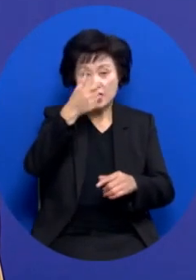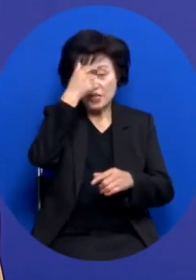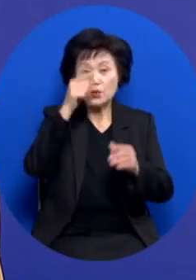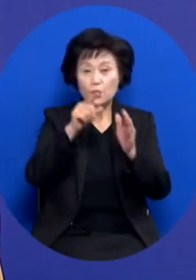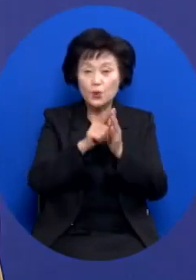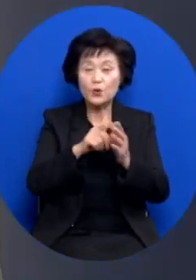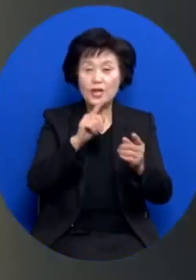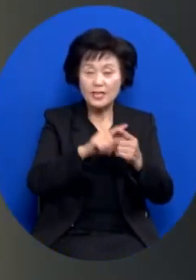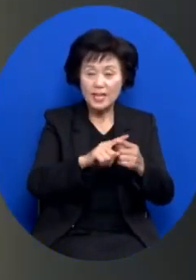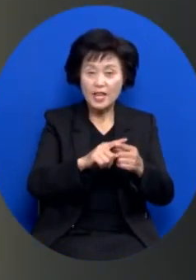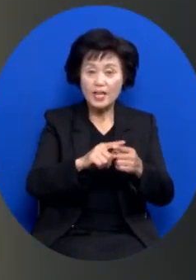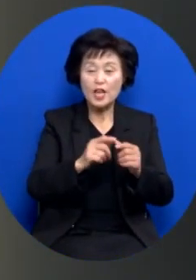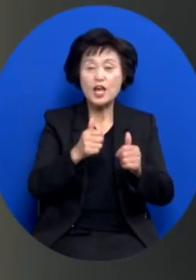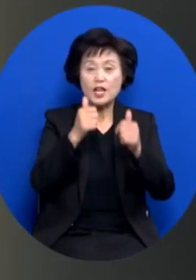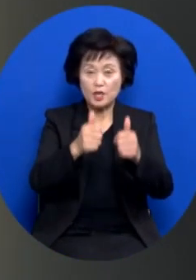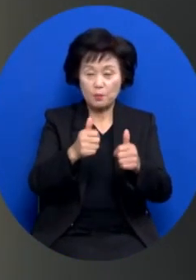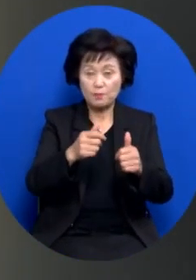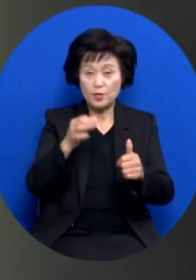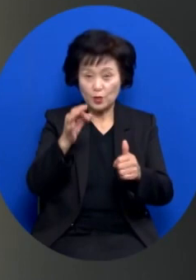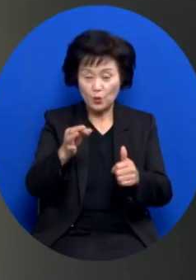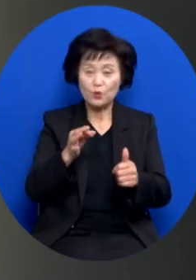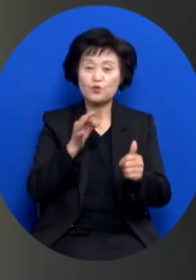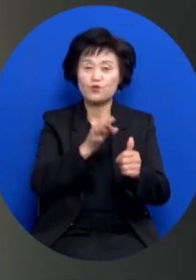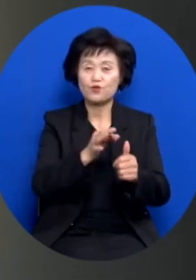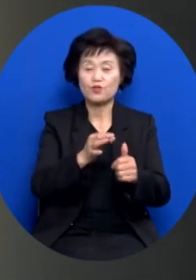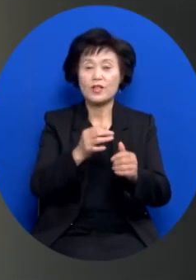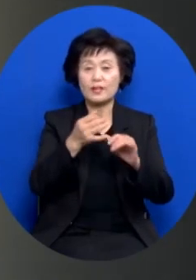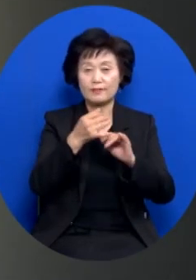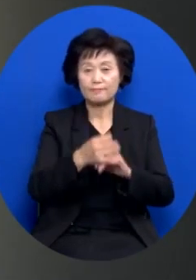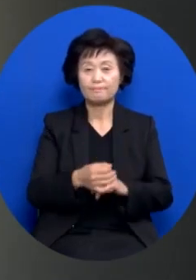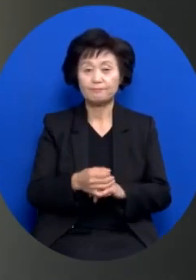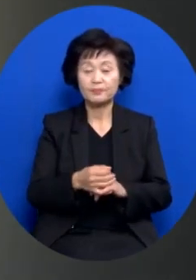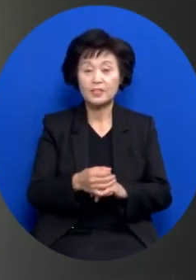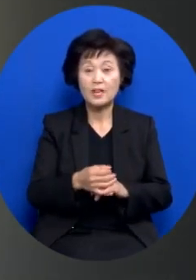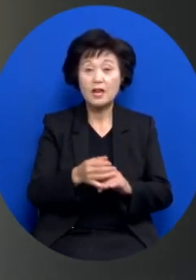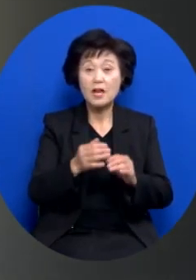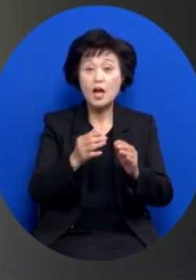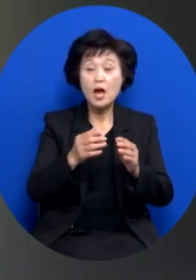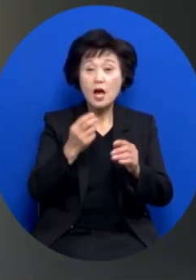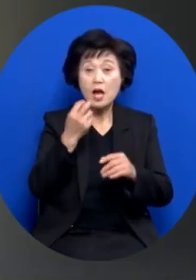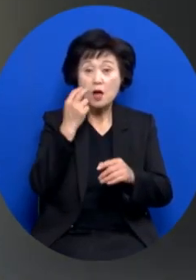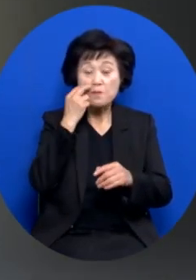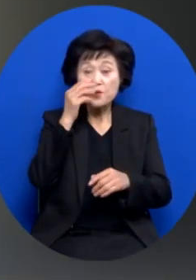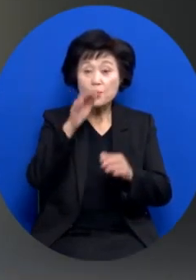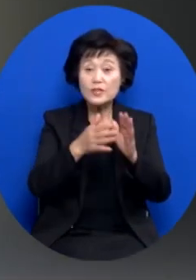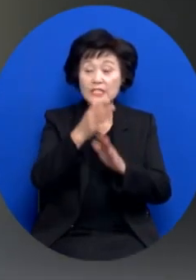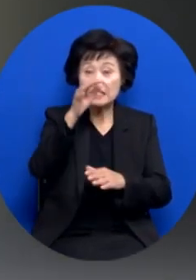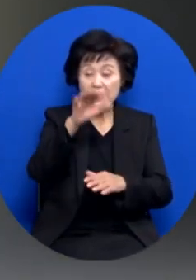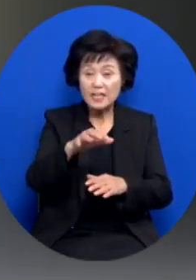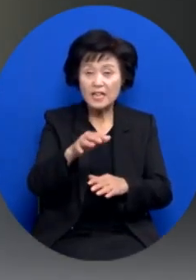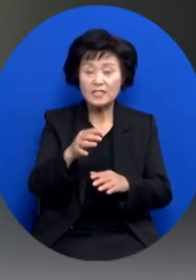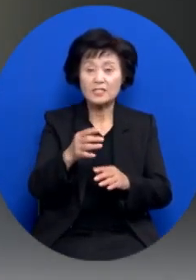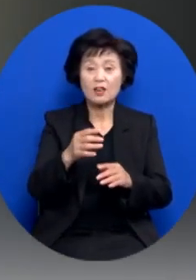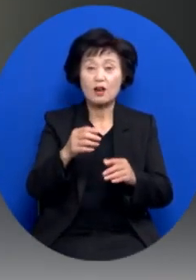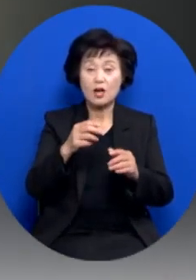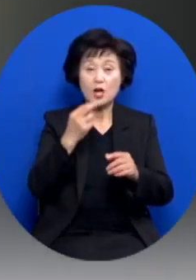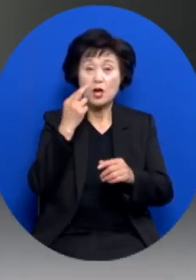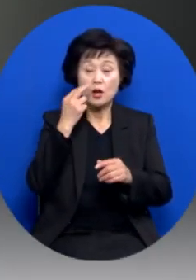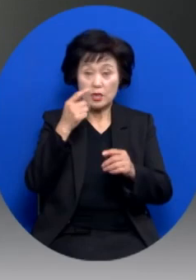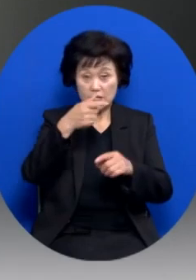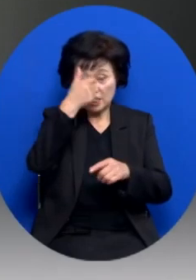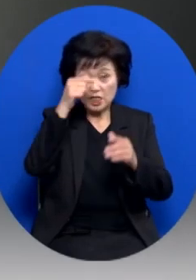합의했습니다 미국 크리스천 포스트는 보스턴 시청이 승소한 기독교 단체 캠프